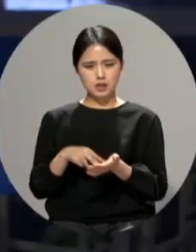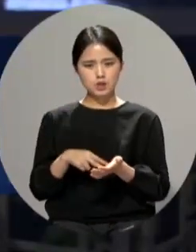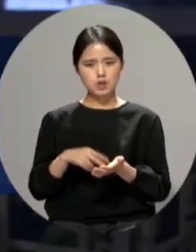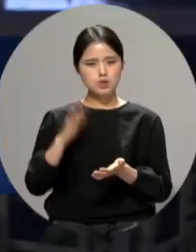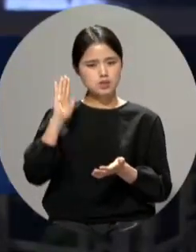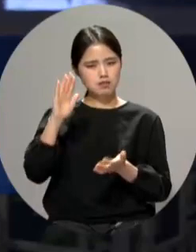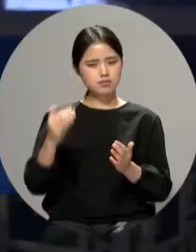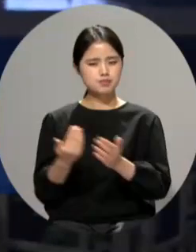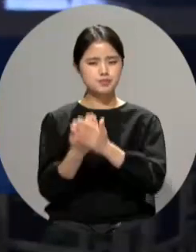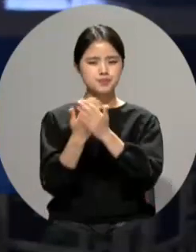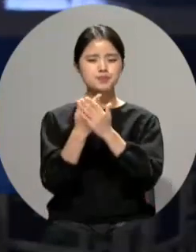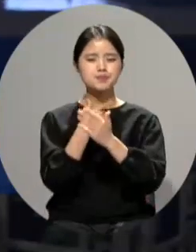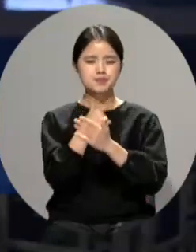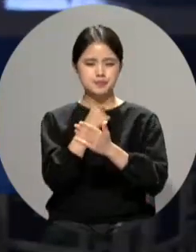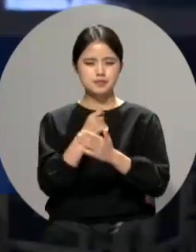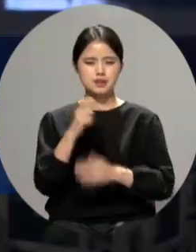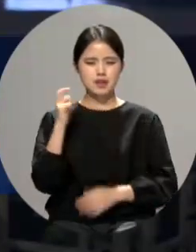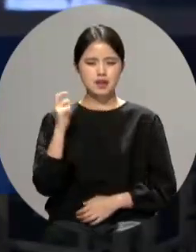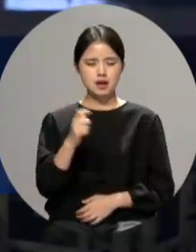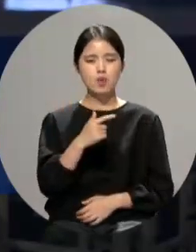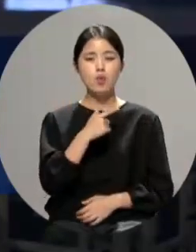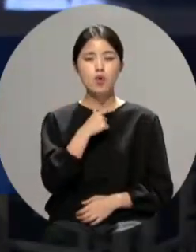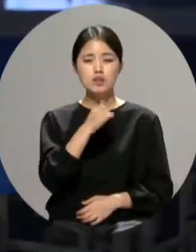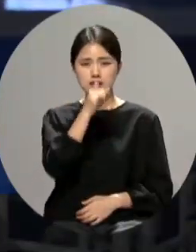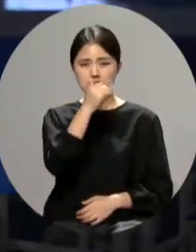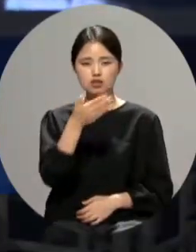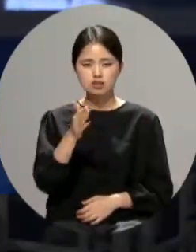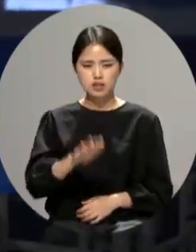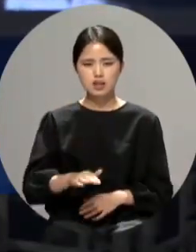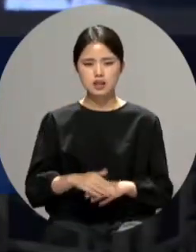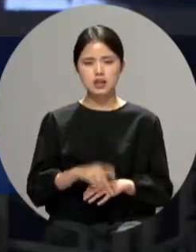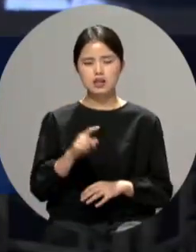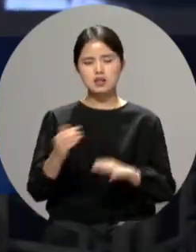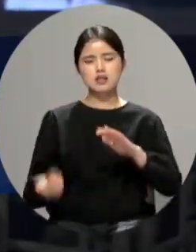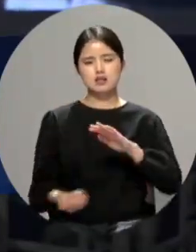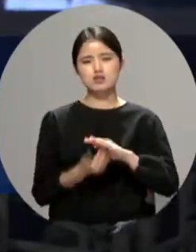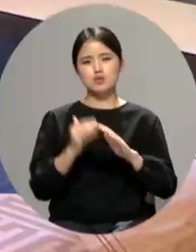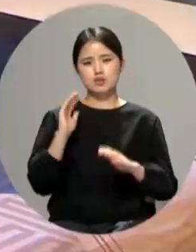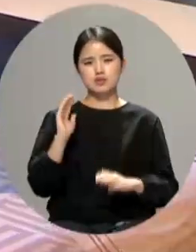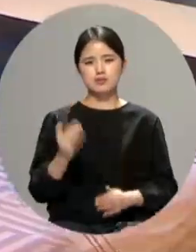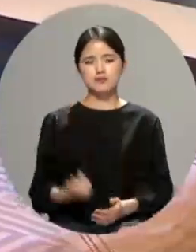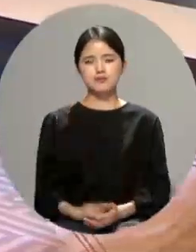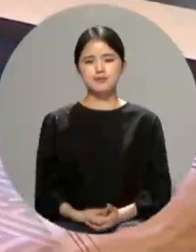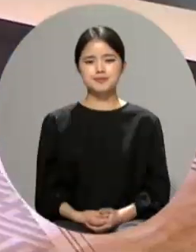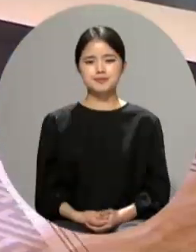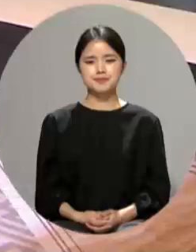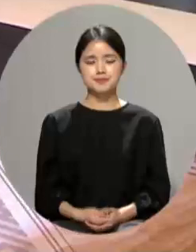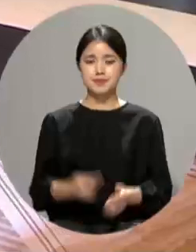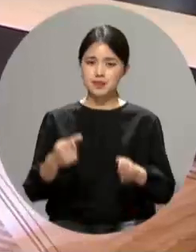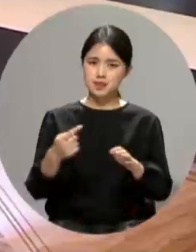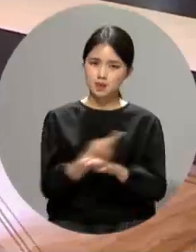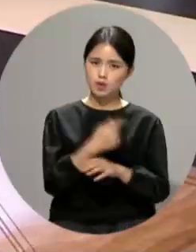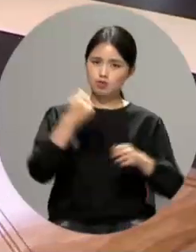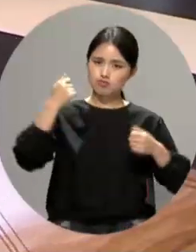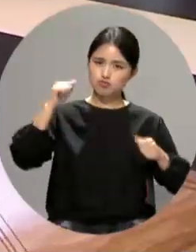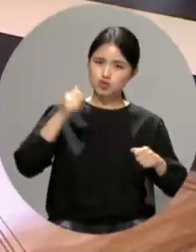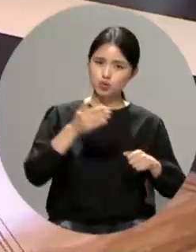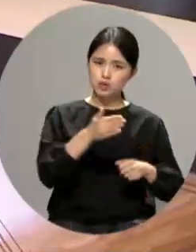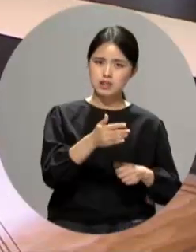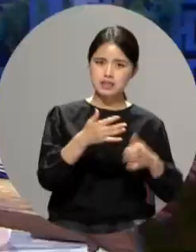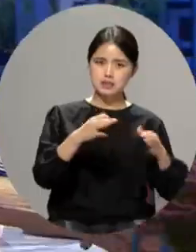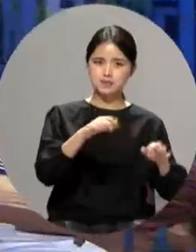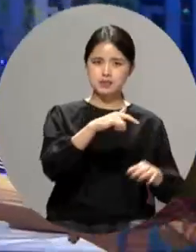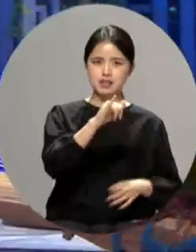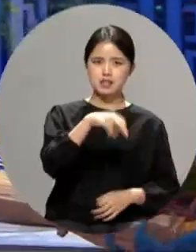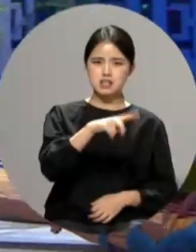싶다는 아주 강력한 갈망이 있었는데 이렇게 이루게 됐습니다. 이 밖에도 무용 부문은 김기석